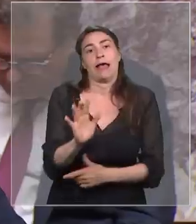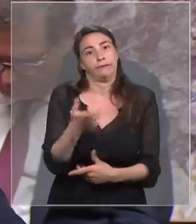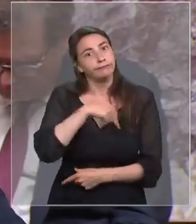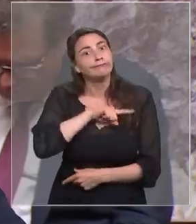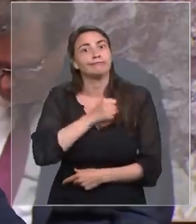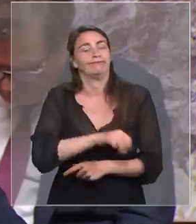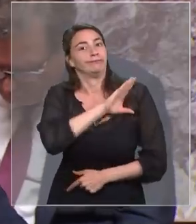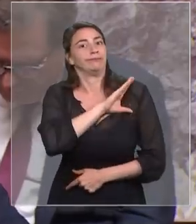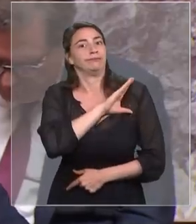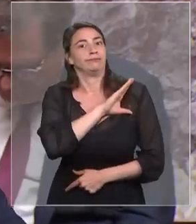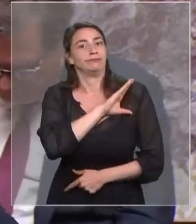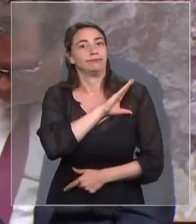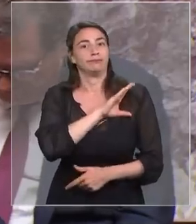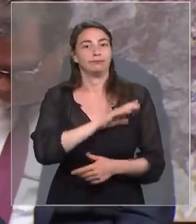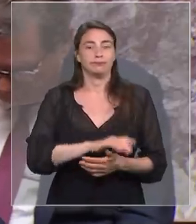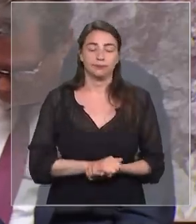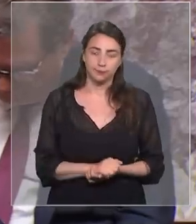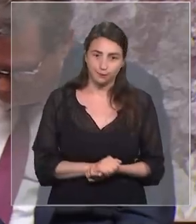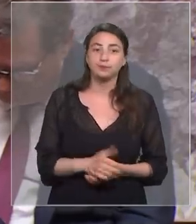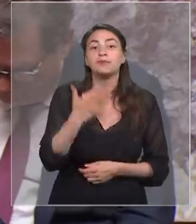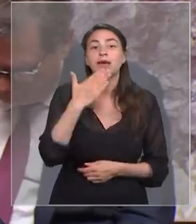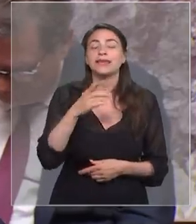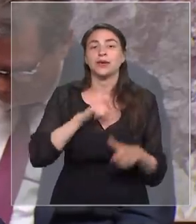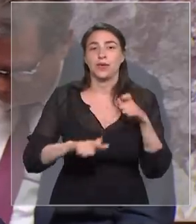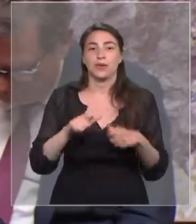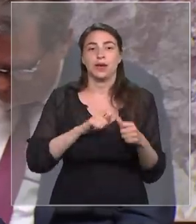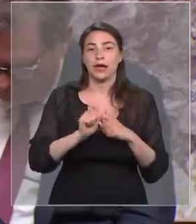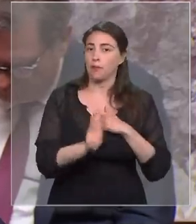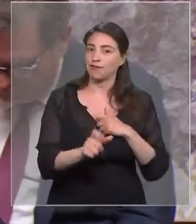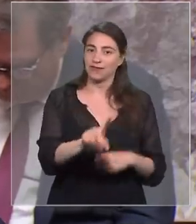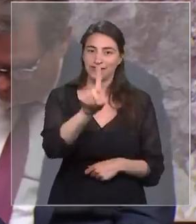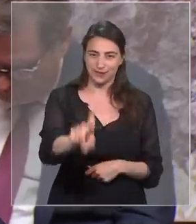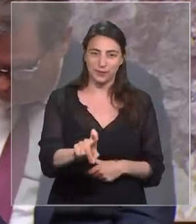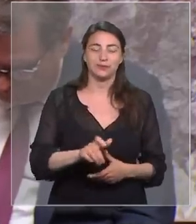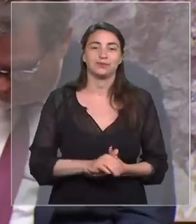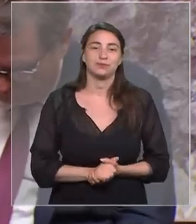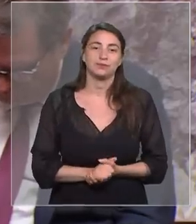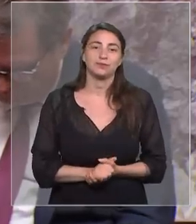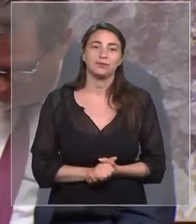mon cher collègue. La parole est à madame Mélanie Thomin pour le groupe socialiste.